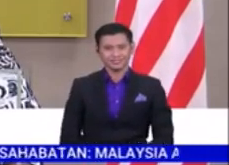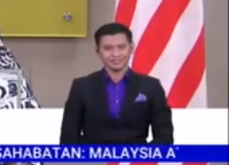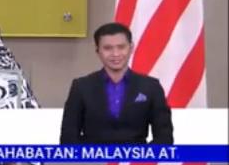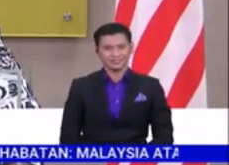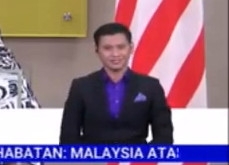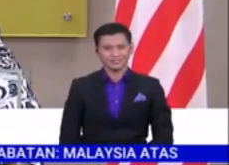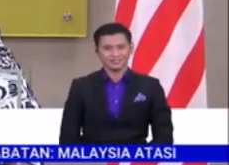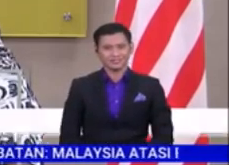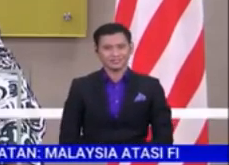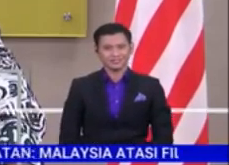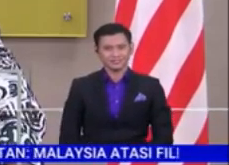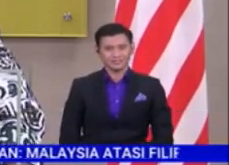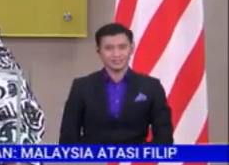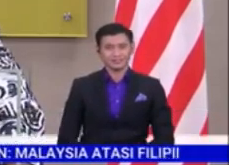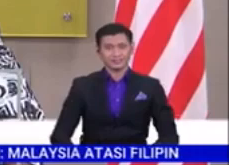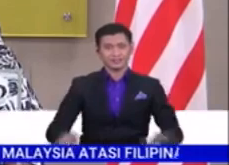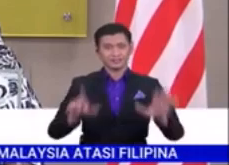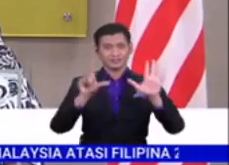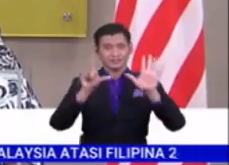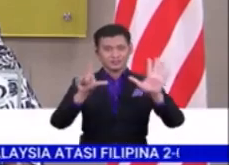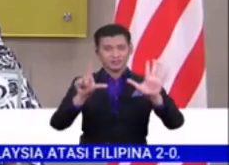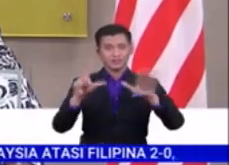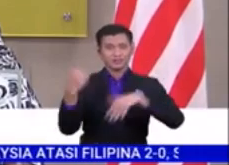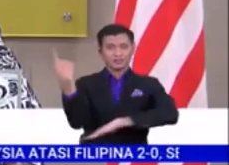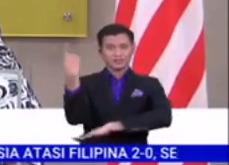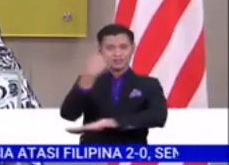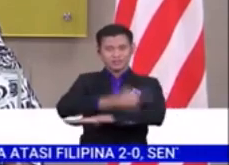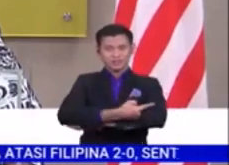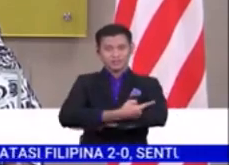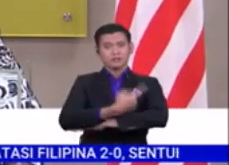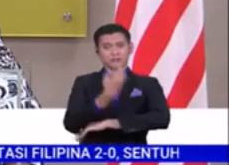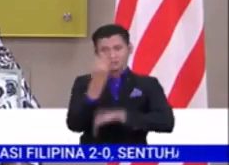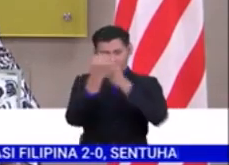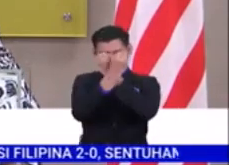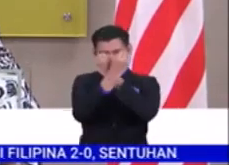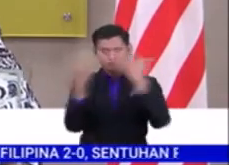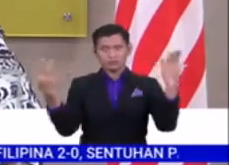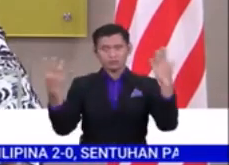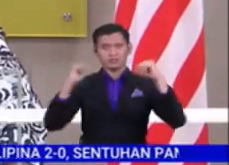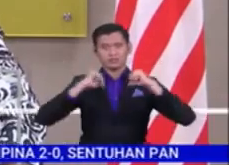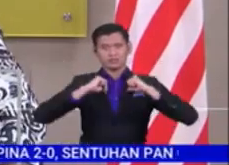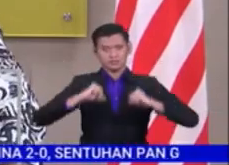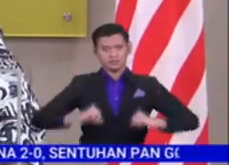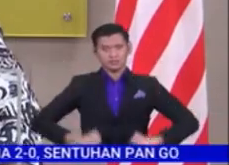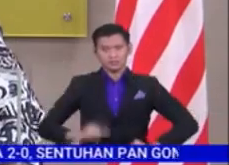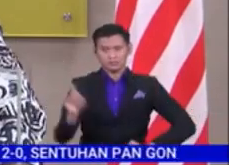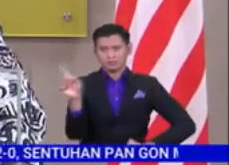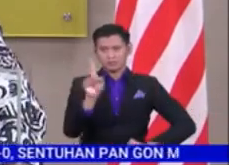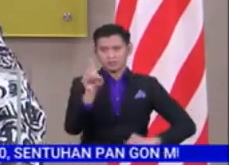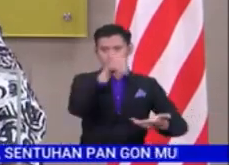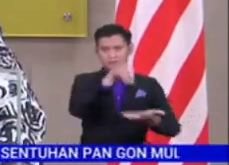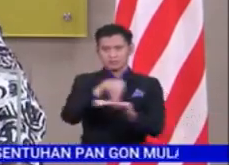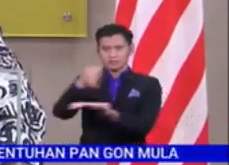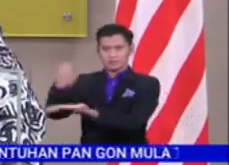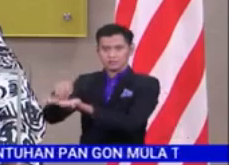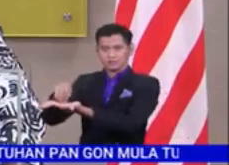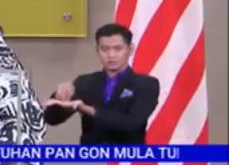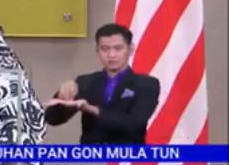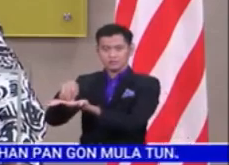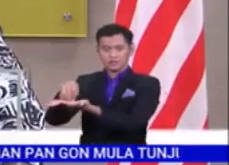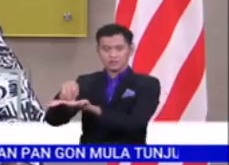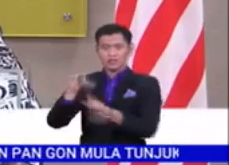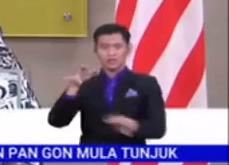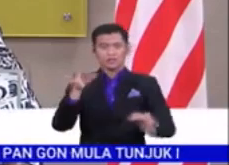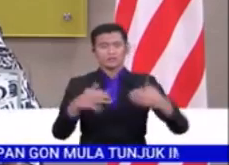Kan HSO selama 7 hari di tempat penginapan bagi kategori 1 dan 2. Tetapi kalau mereka